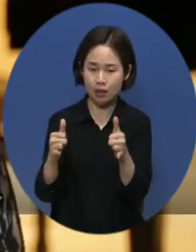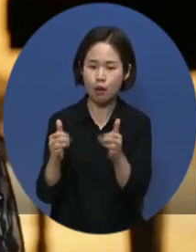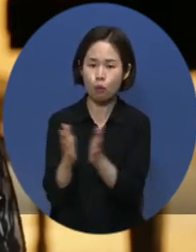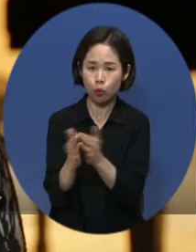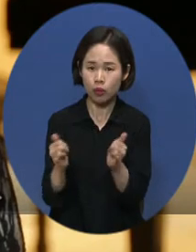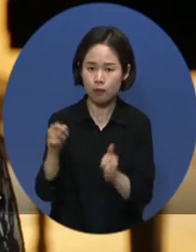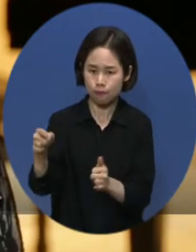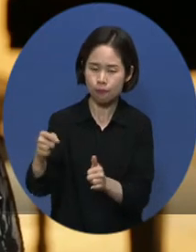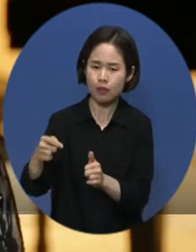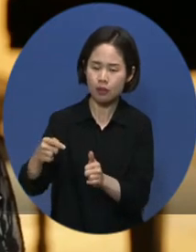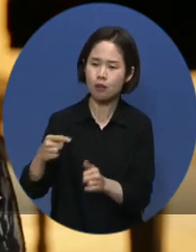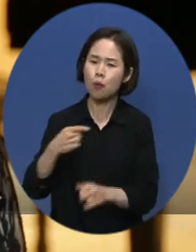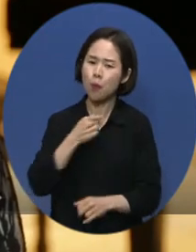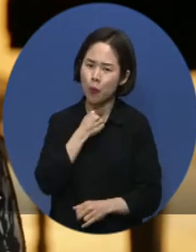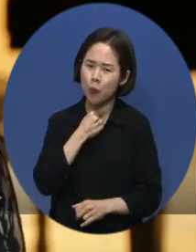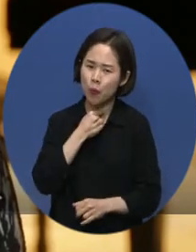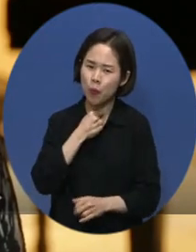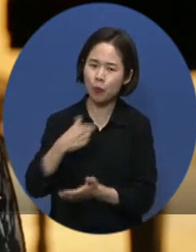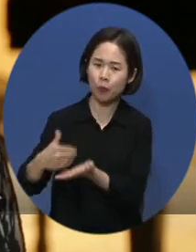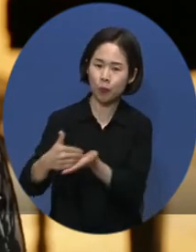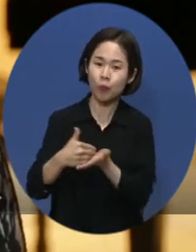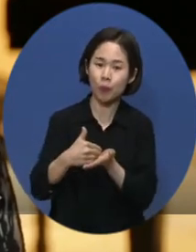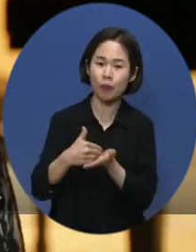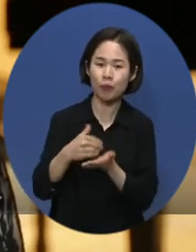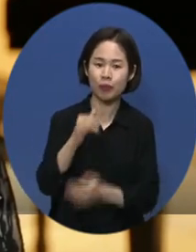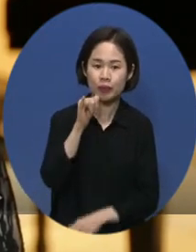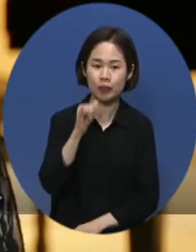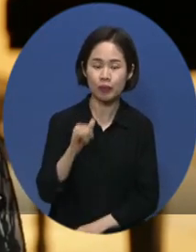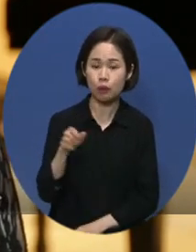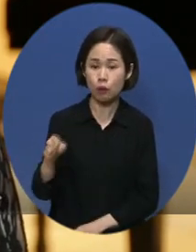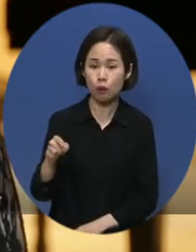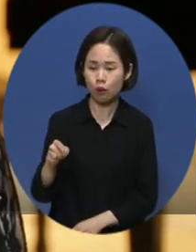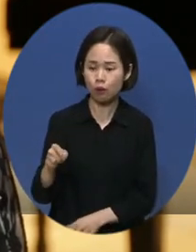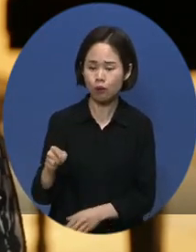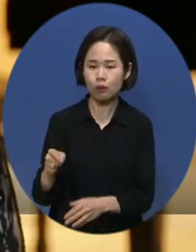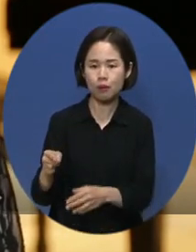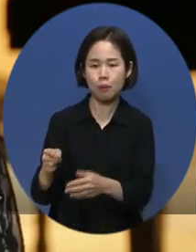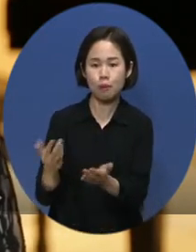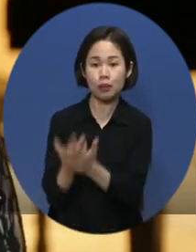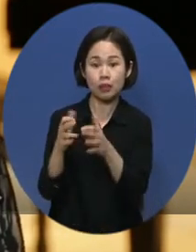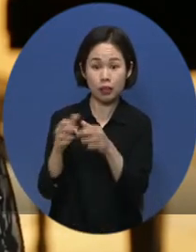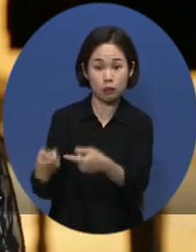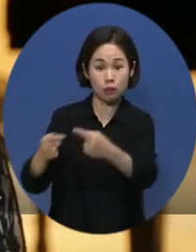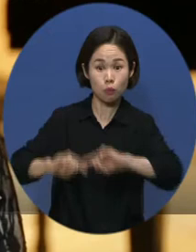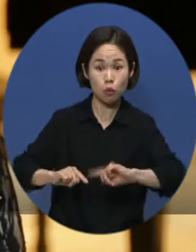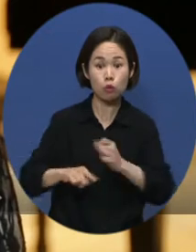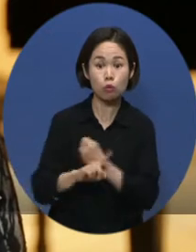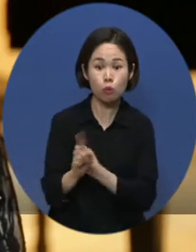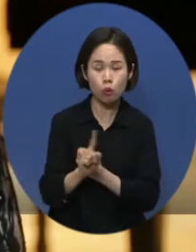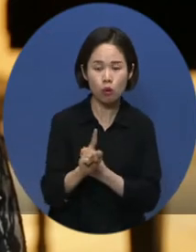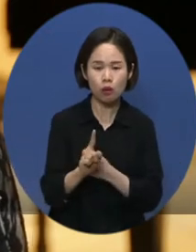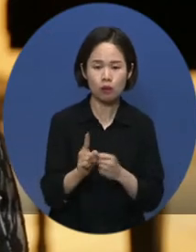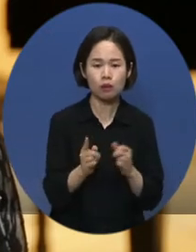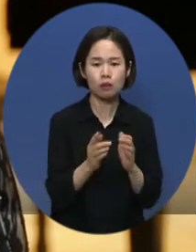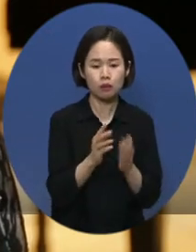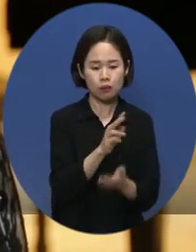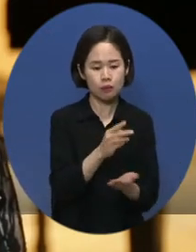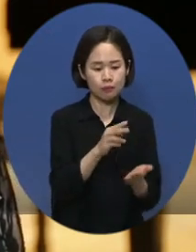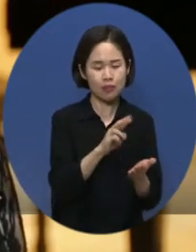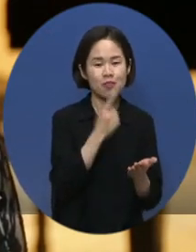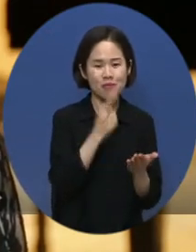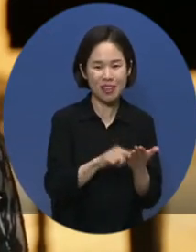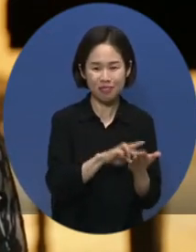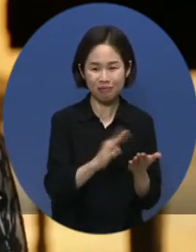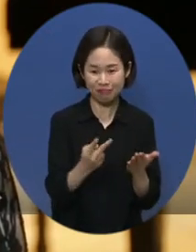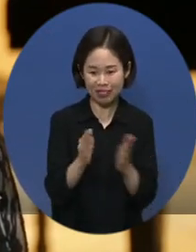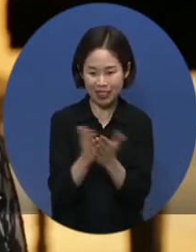중요한 요소인데요. 그것이 중요한 요소인 이유는 이제 독자가 발달장애인이기 때문에 그 발달장애인이